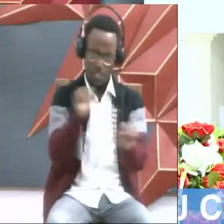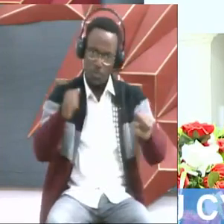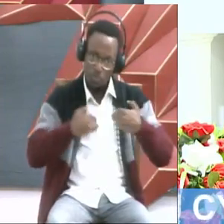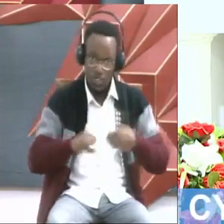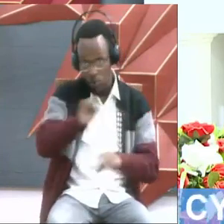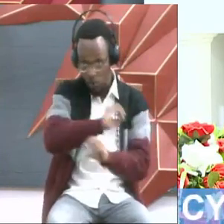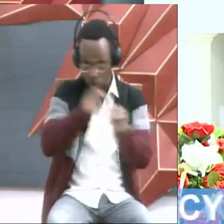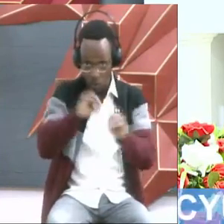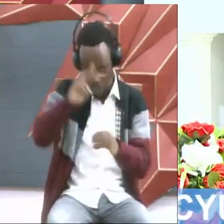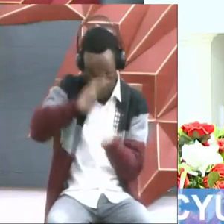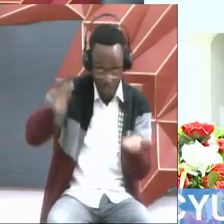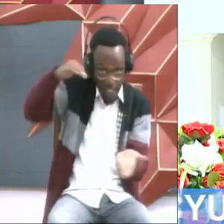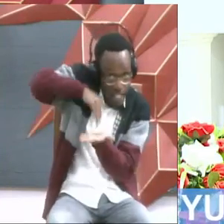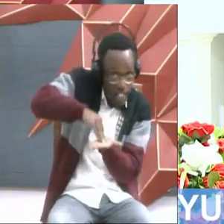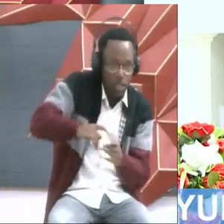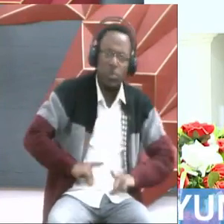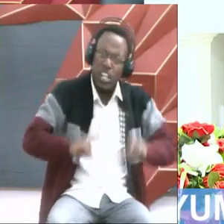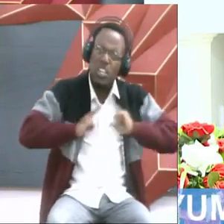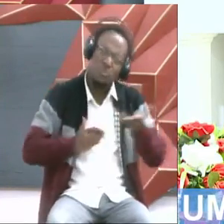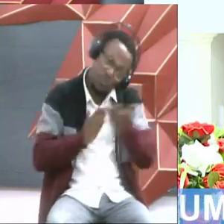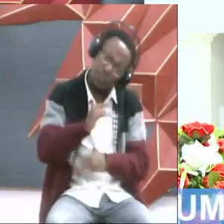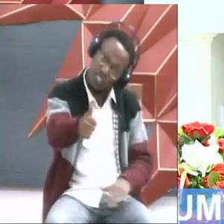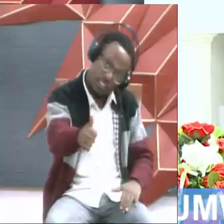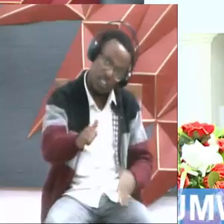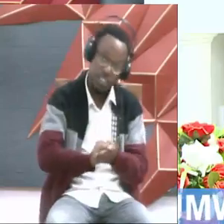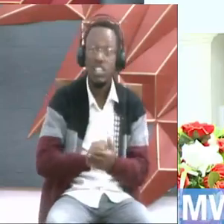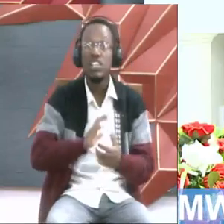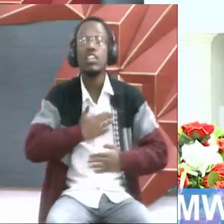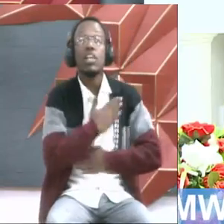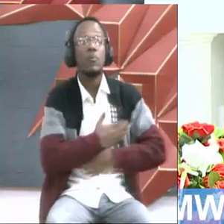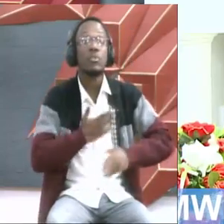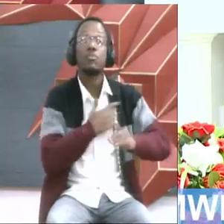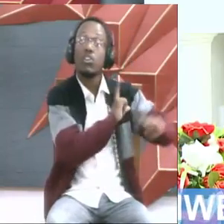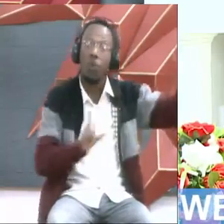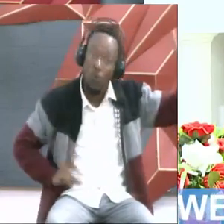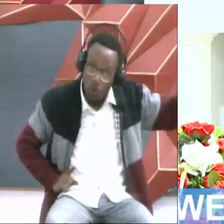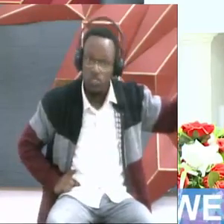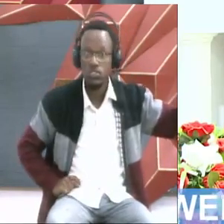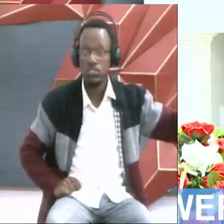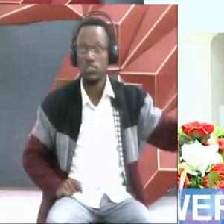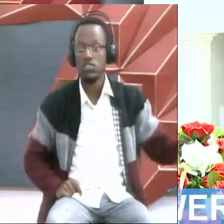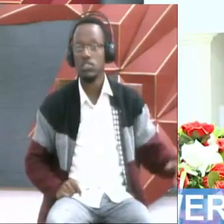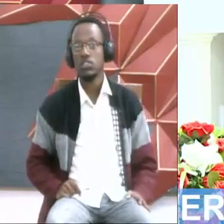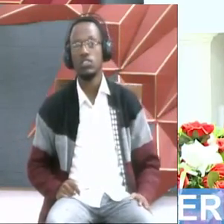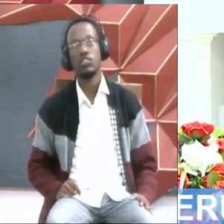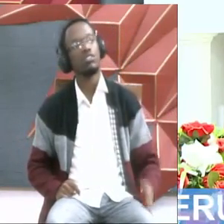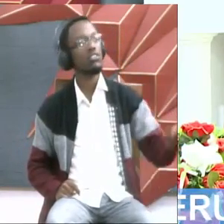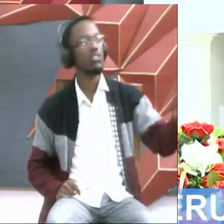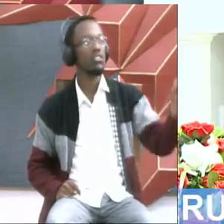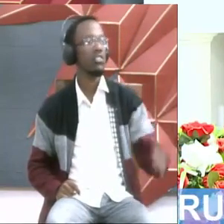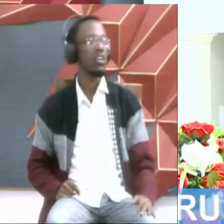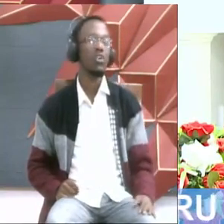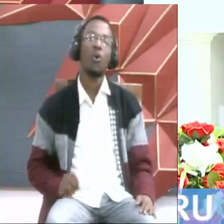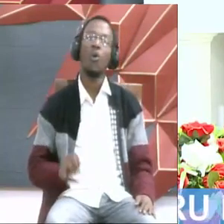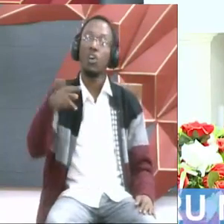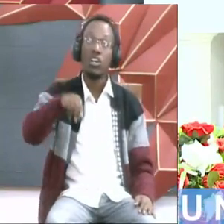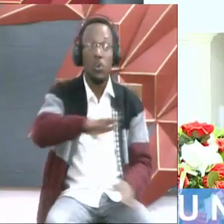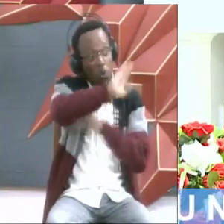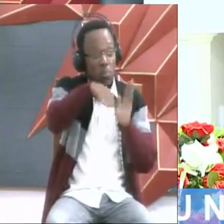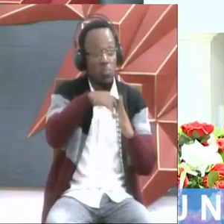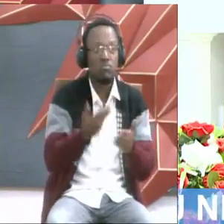ndabisubire nkabahuzima byiza bunezereza umwami wanje yaba mwese mwari muteraniye